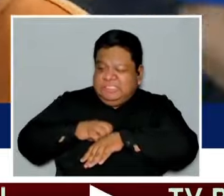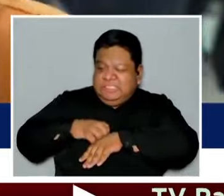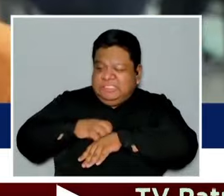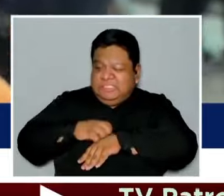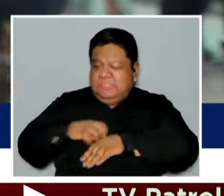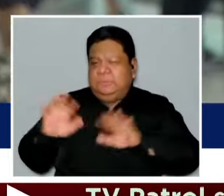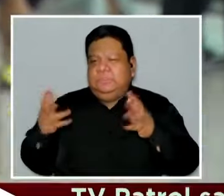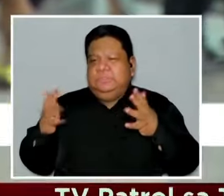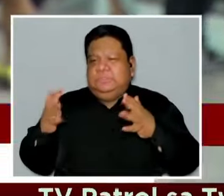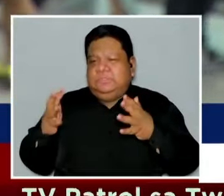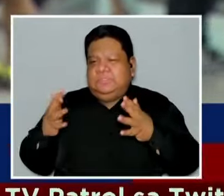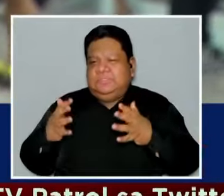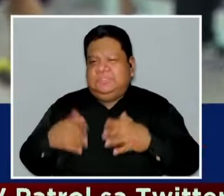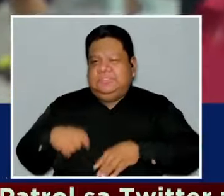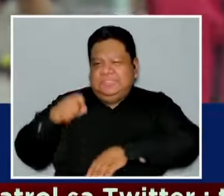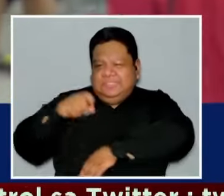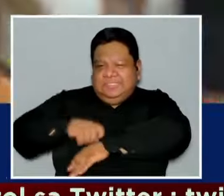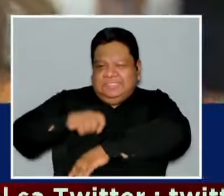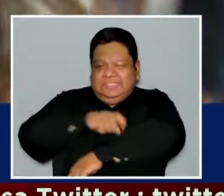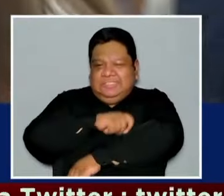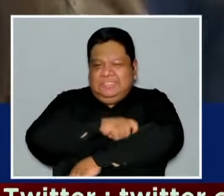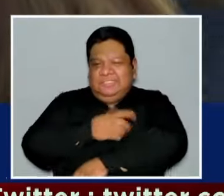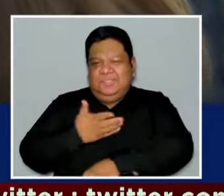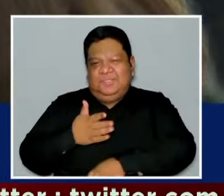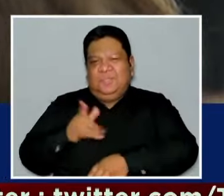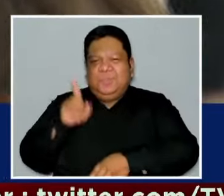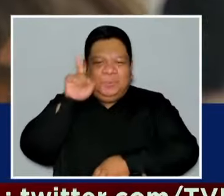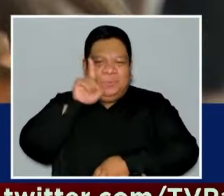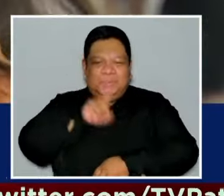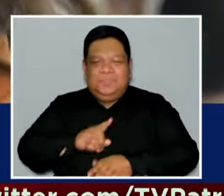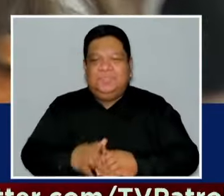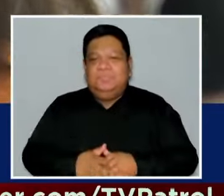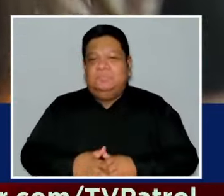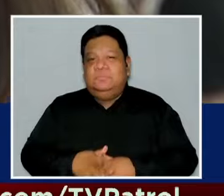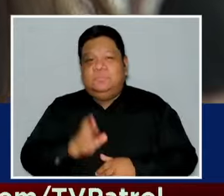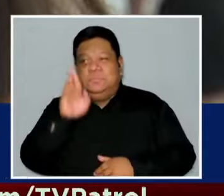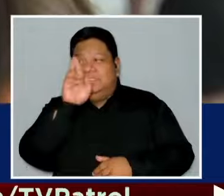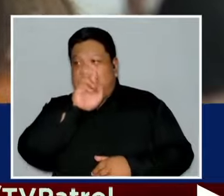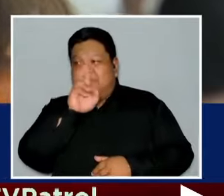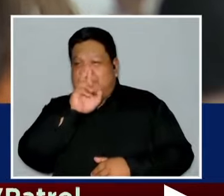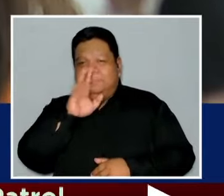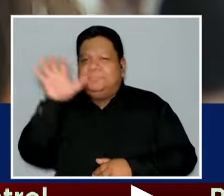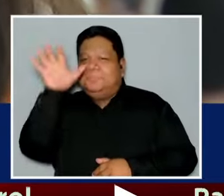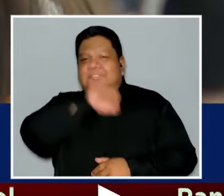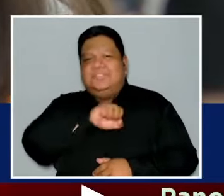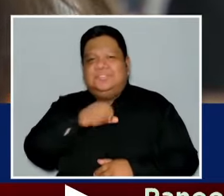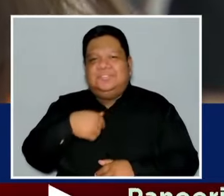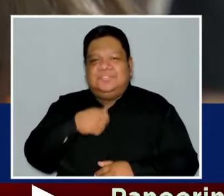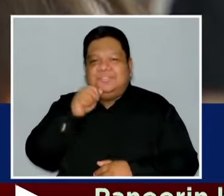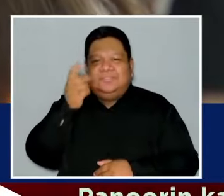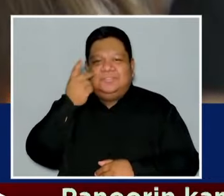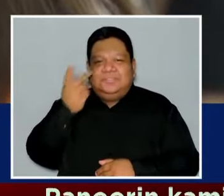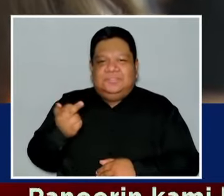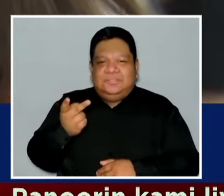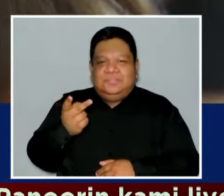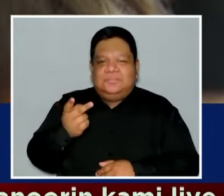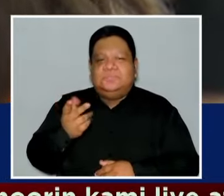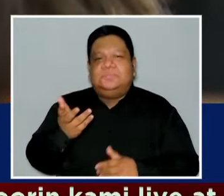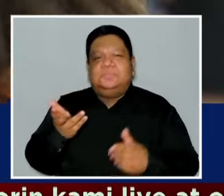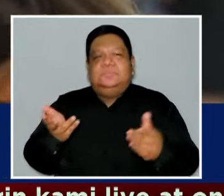wala naman nang nakakagat. Actually, makilis pa. Yung pong daga ay hindi ko po siya nakita. Pero siguro,